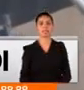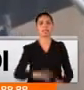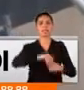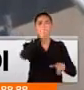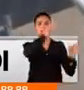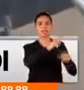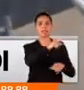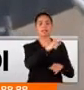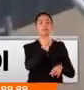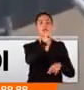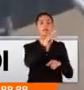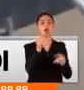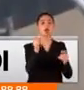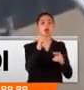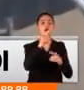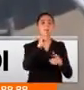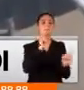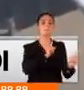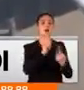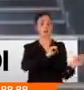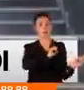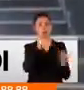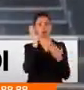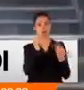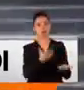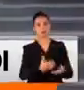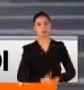Hırsızlar işlemlerinin ardından adliyeye sevk edildi.